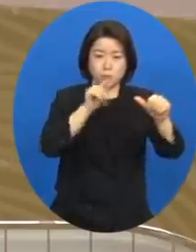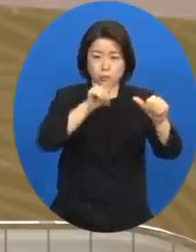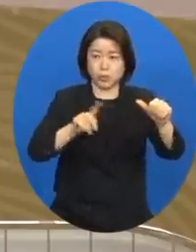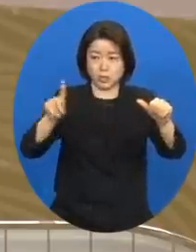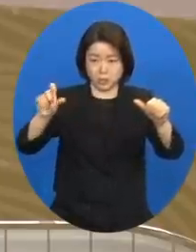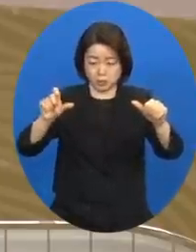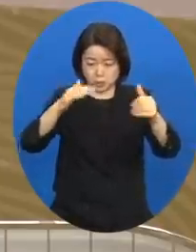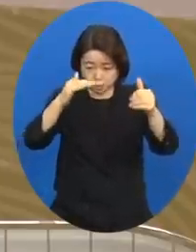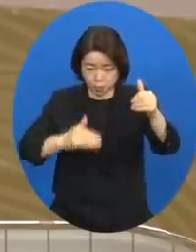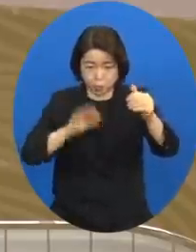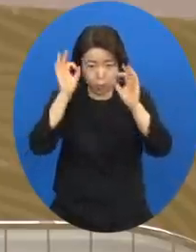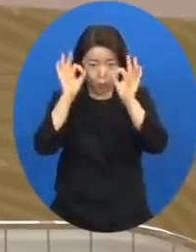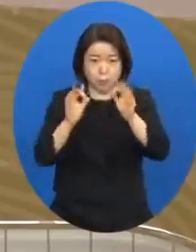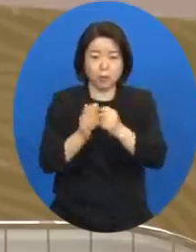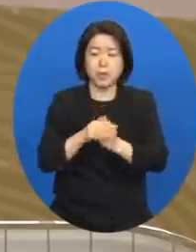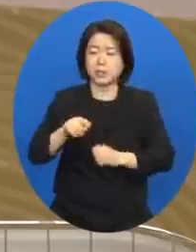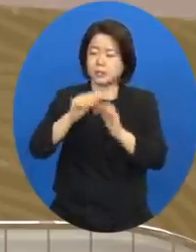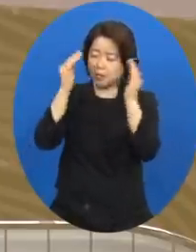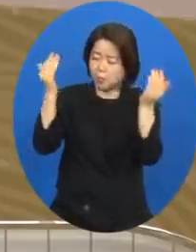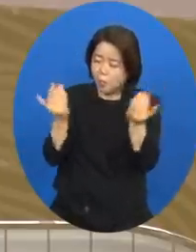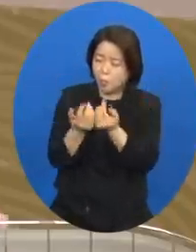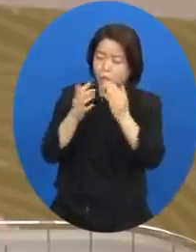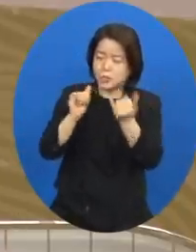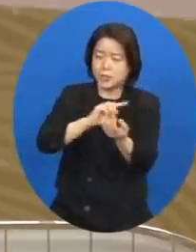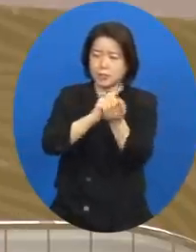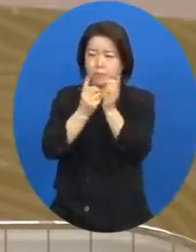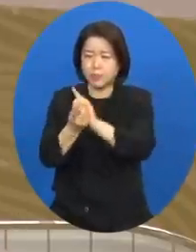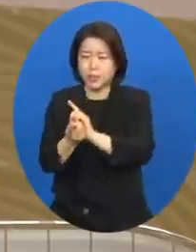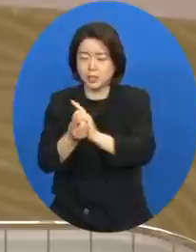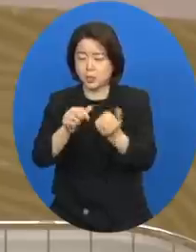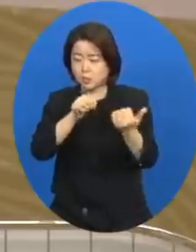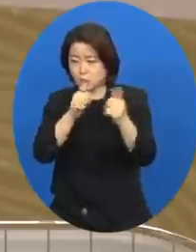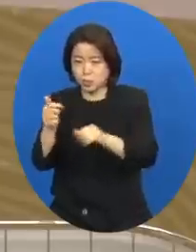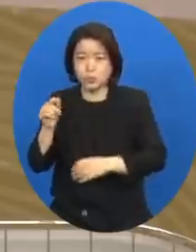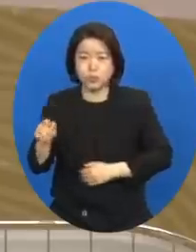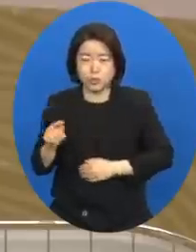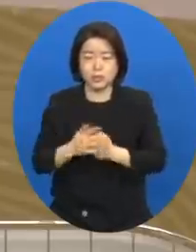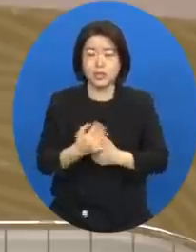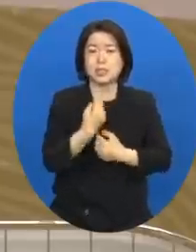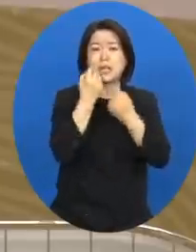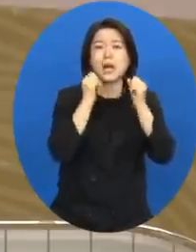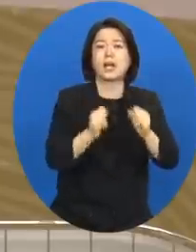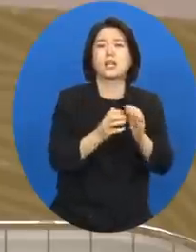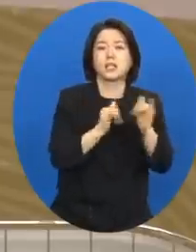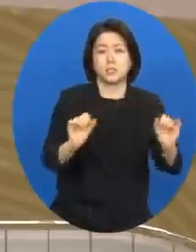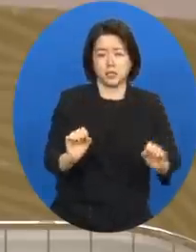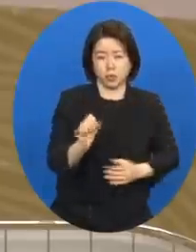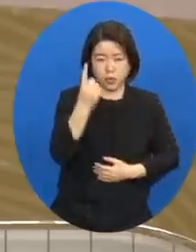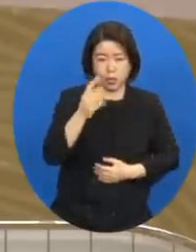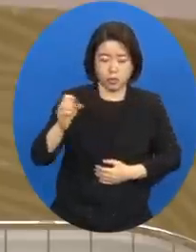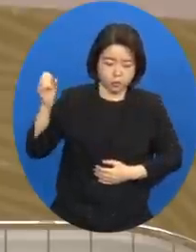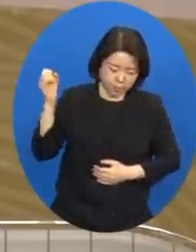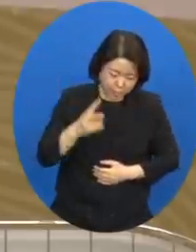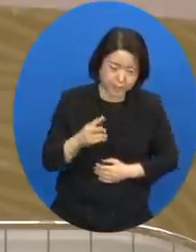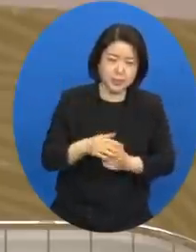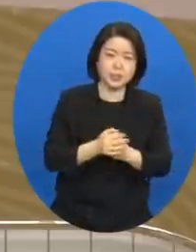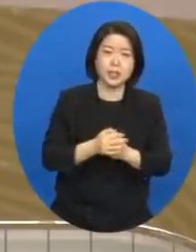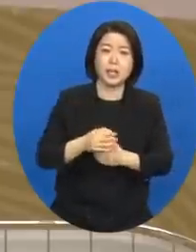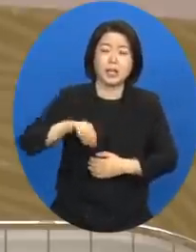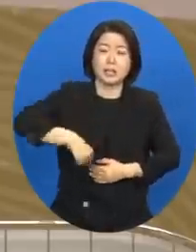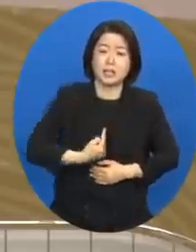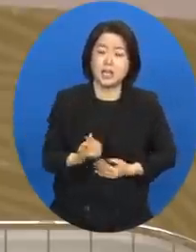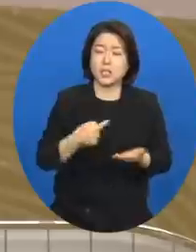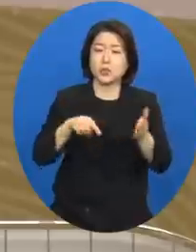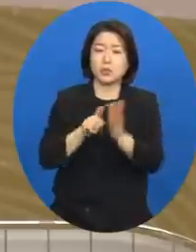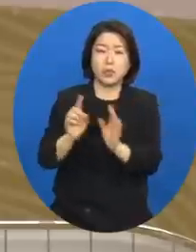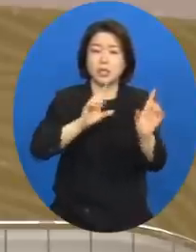15절에 내려가면 그가 모든 사람을 대신하여 죽으심은 살아있는 자들로 하여금 다시는 그들 자신을